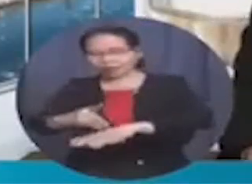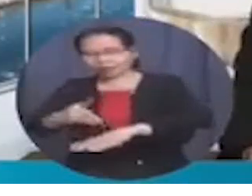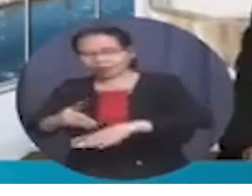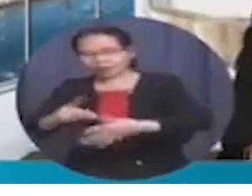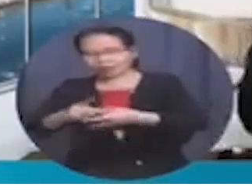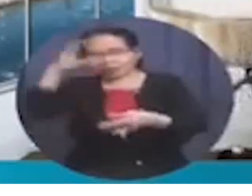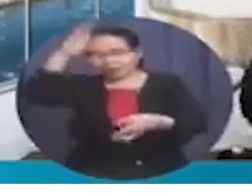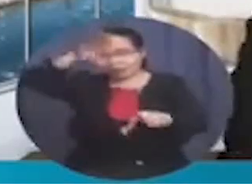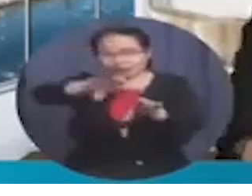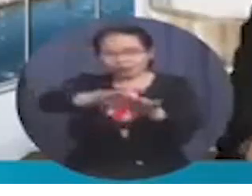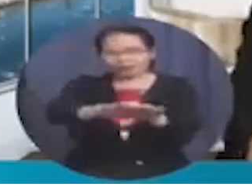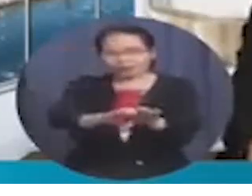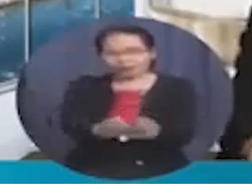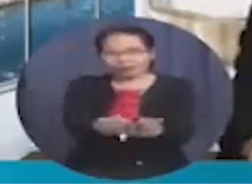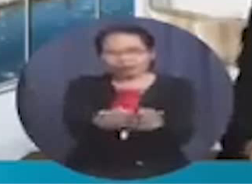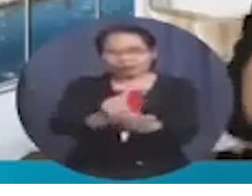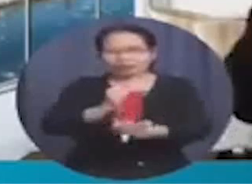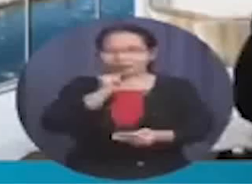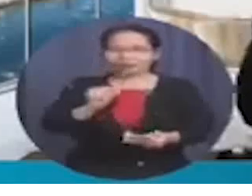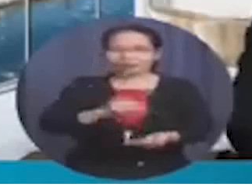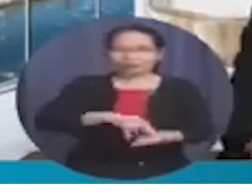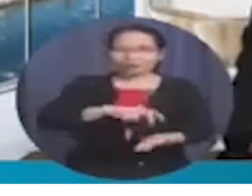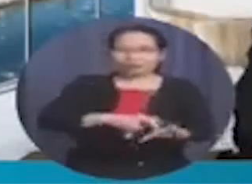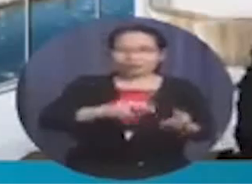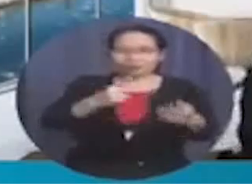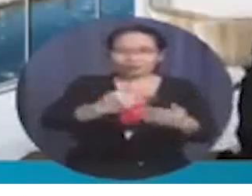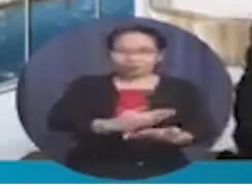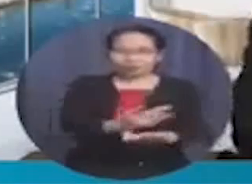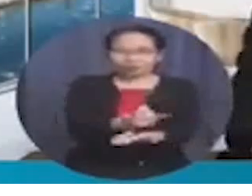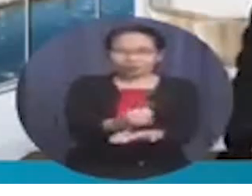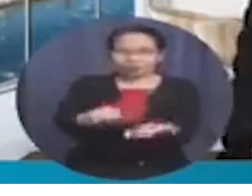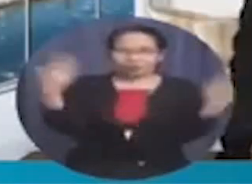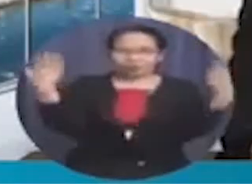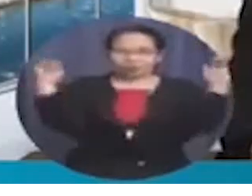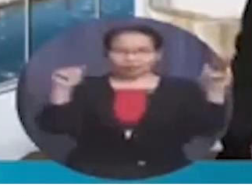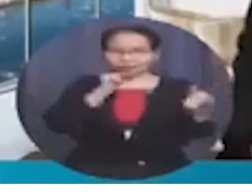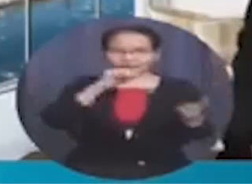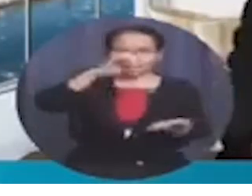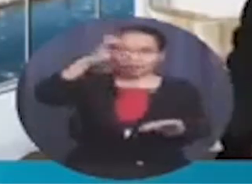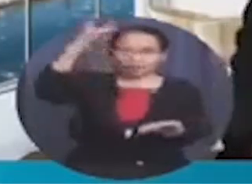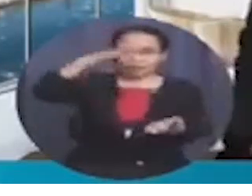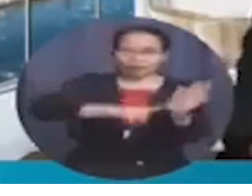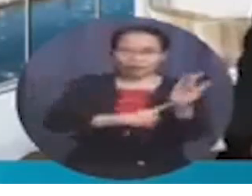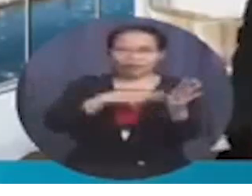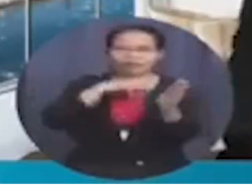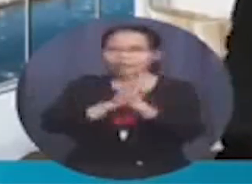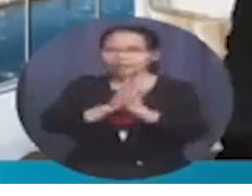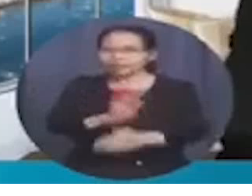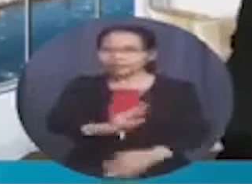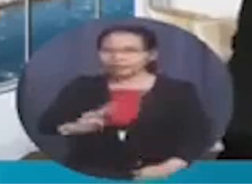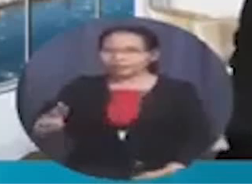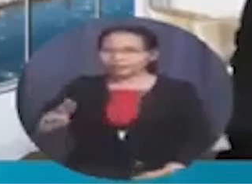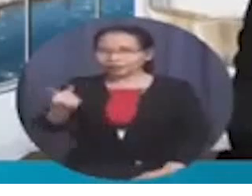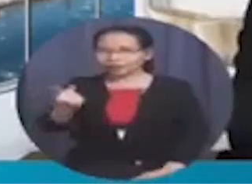kabanantipan. Hindi nila niluluhuran yon. Hindi nila nilalagyan ng kandila yon. Ano ka? At saka hindi sila nananalangin